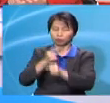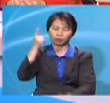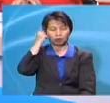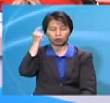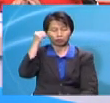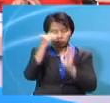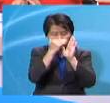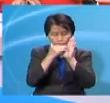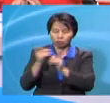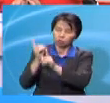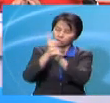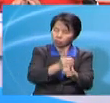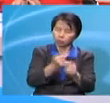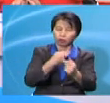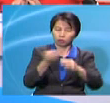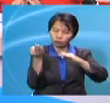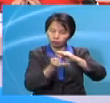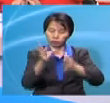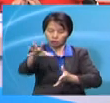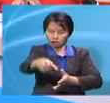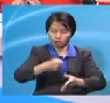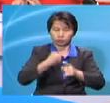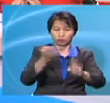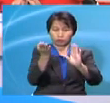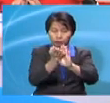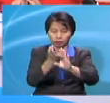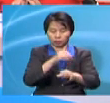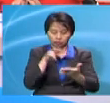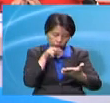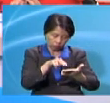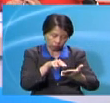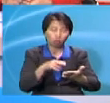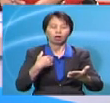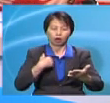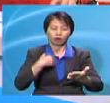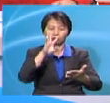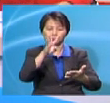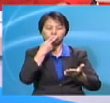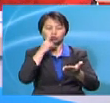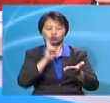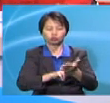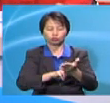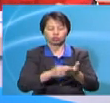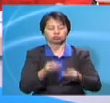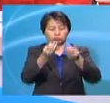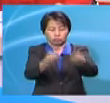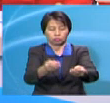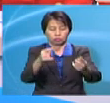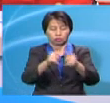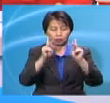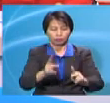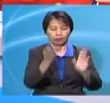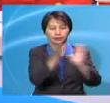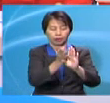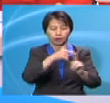tentang butir penderma melalui dokumen yang diambil dari bank dan didapati bahawa terdapat empat surat yang diserahkan kepada pihak